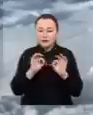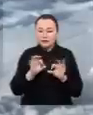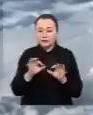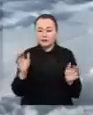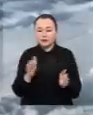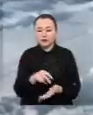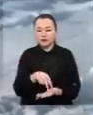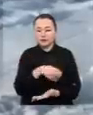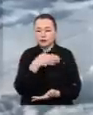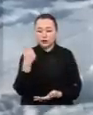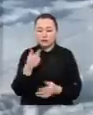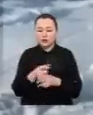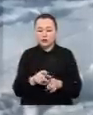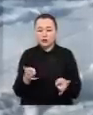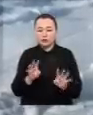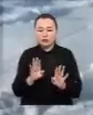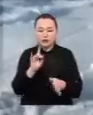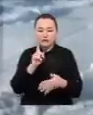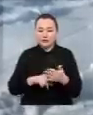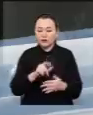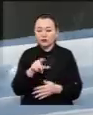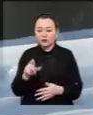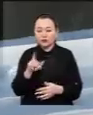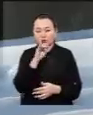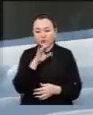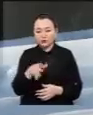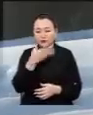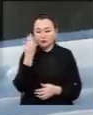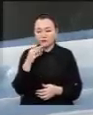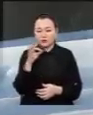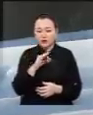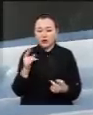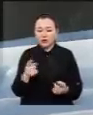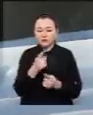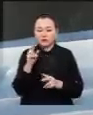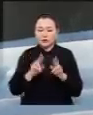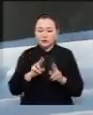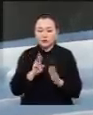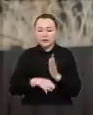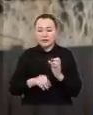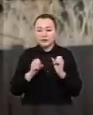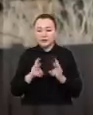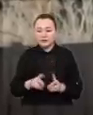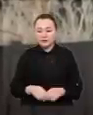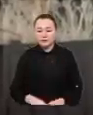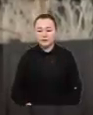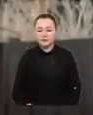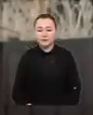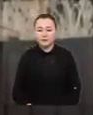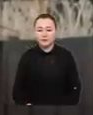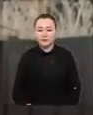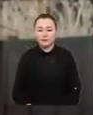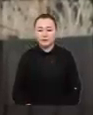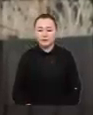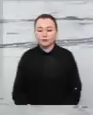их не становится. Поэтому остается только верить, что люди не будут забывать об элементарных правилах безопасности. Эльмира